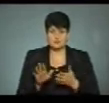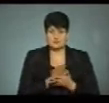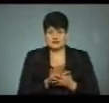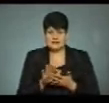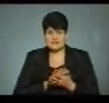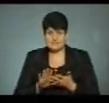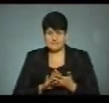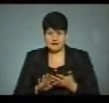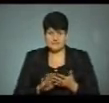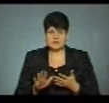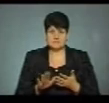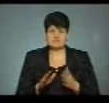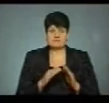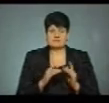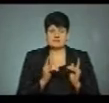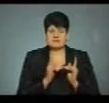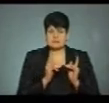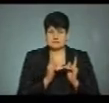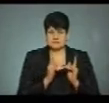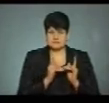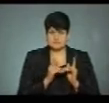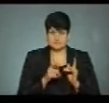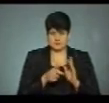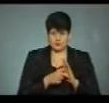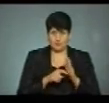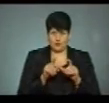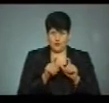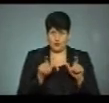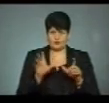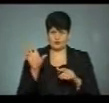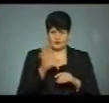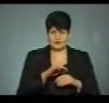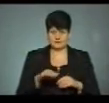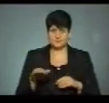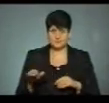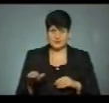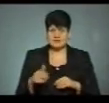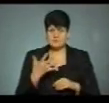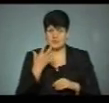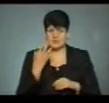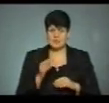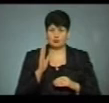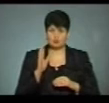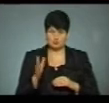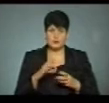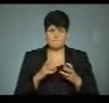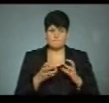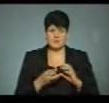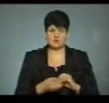у спальному корпусі всіх курсантів. За 5 днів буде попередній